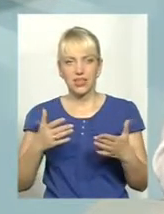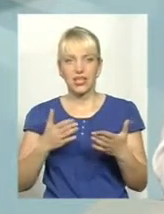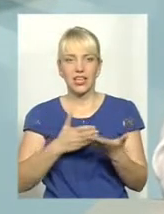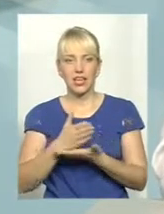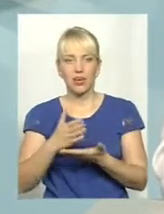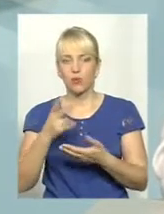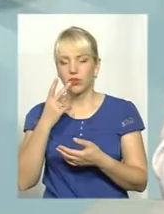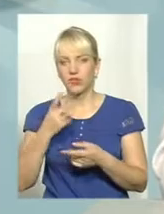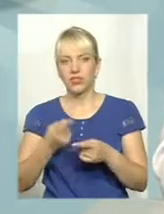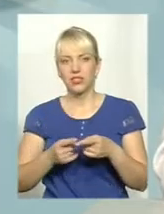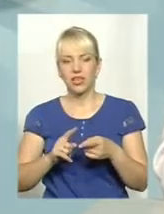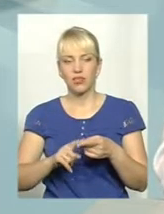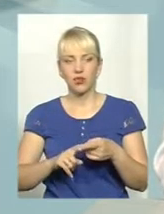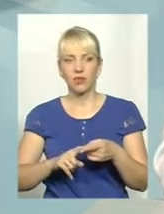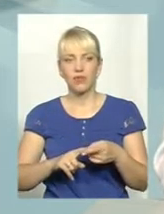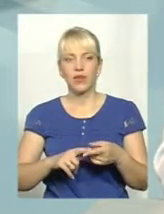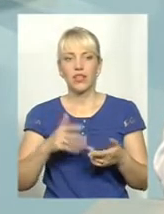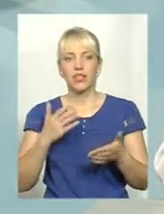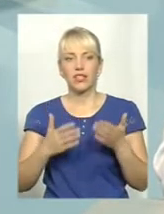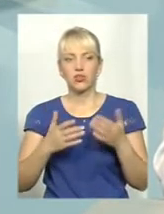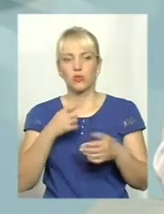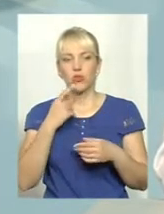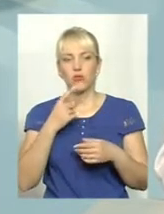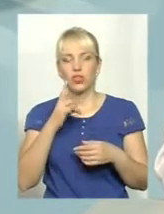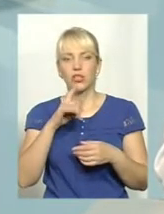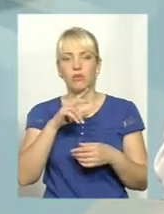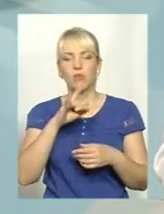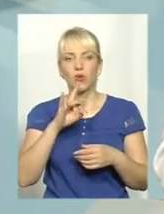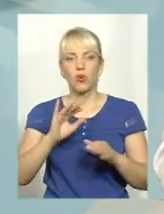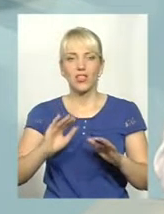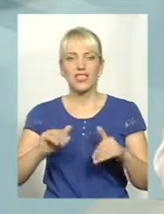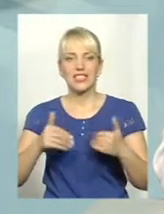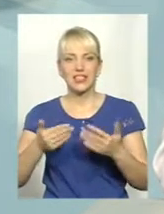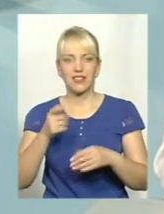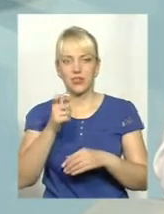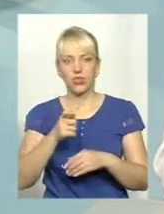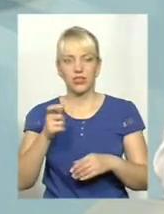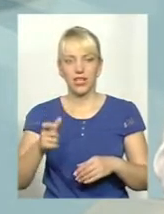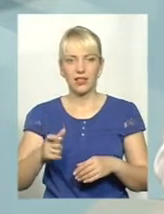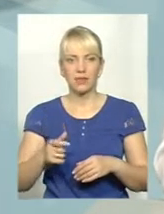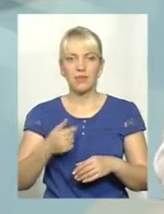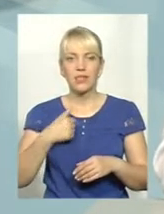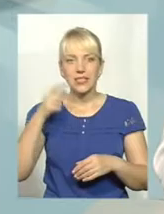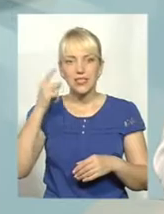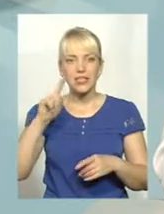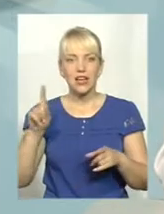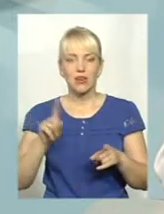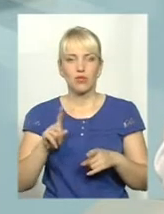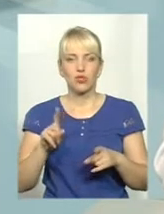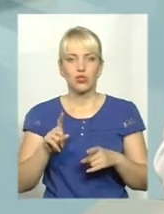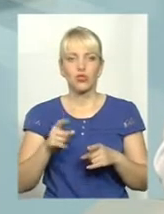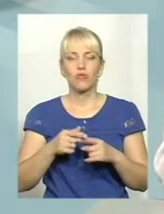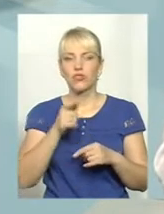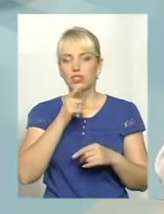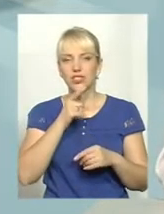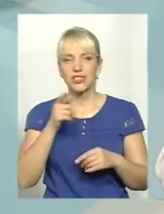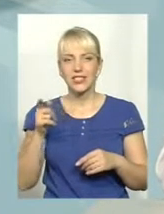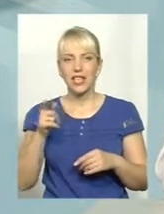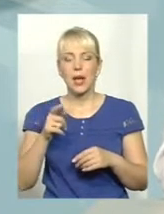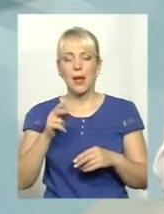для нової економіки. Він має бути сучасним і інноваційним. Не будемо забувати, знову ж таки, про той ринок. Ну, це